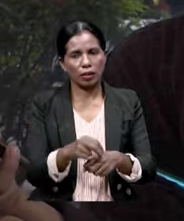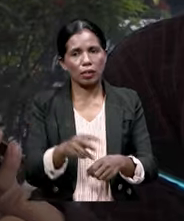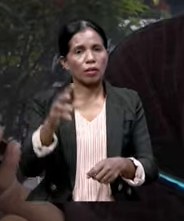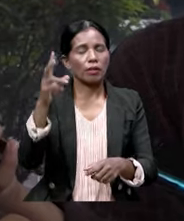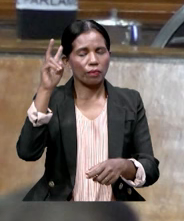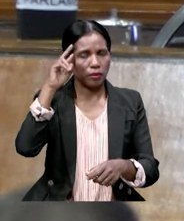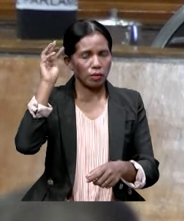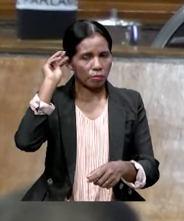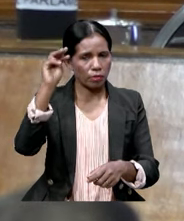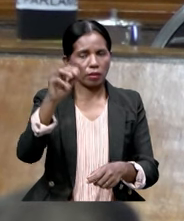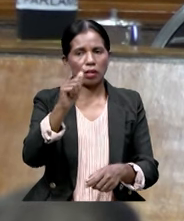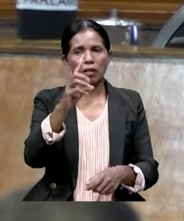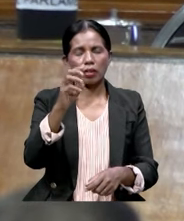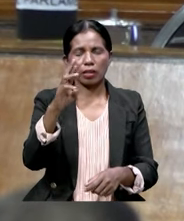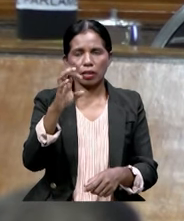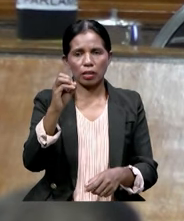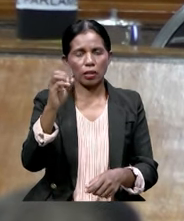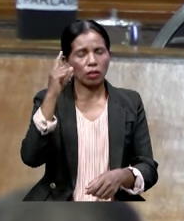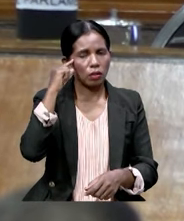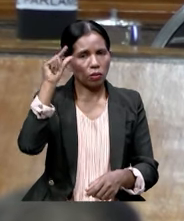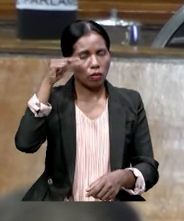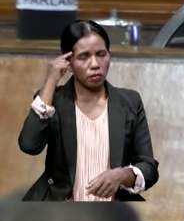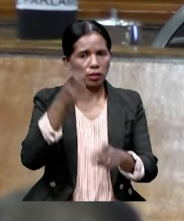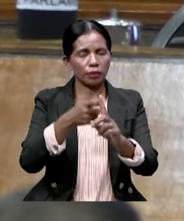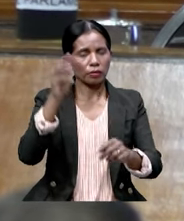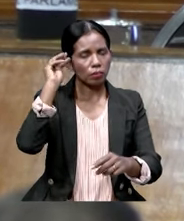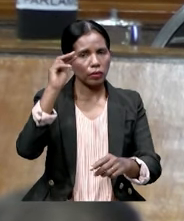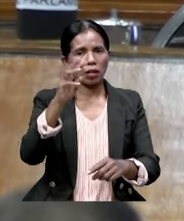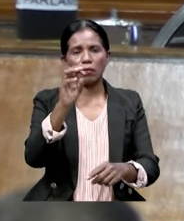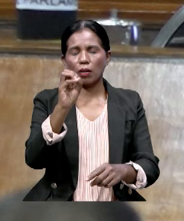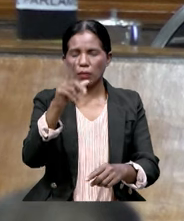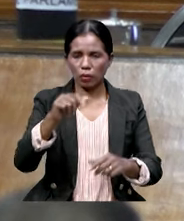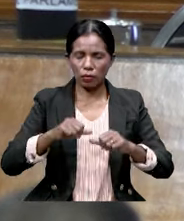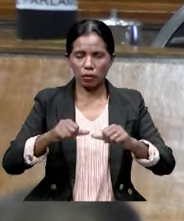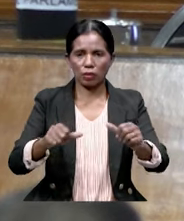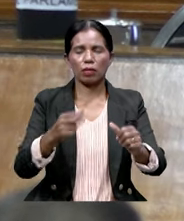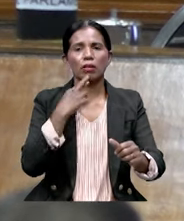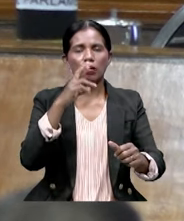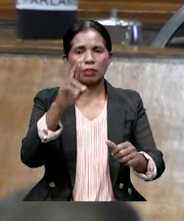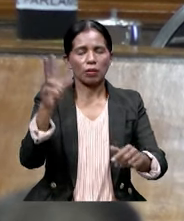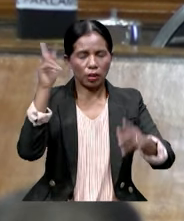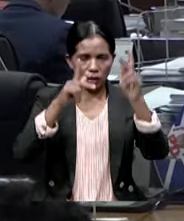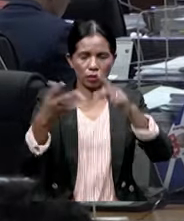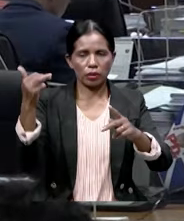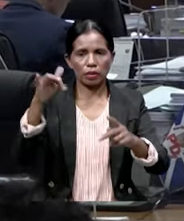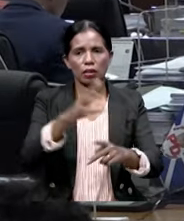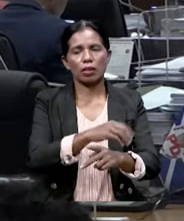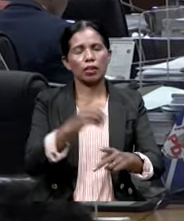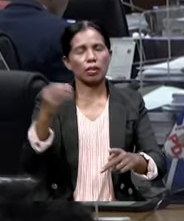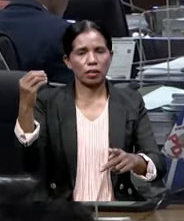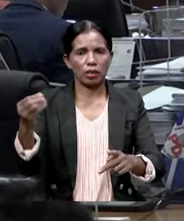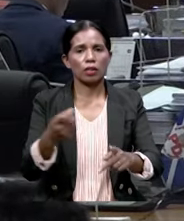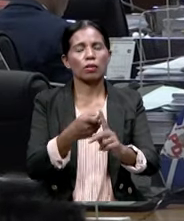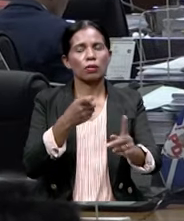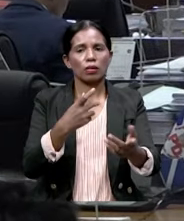asunto parlamentar ade ritugu ateten gubernur lihusi ministerio relevante continua responde imediata ba kasu sira nebe acontece iha terenu